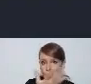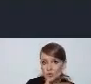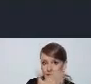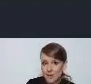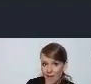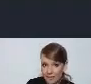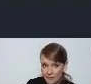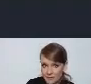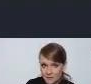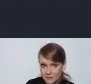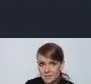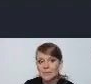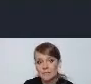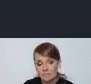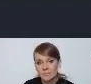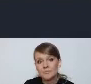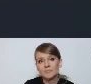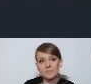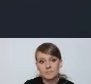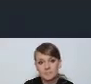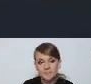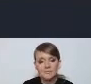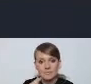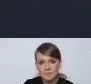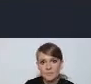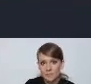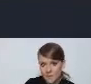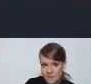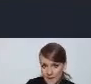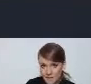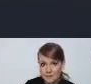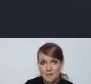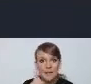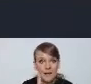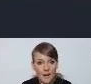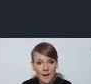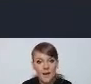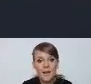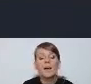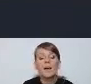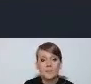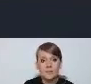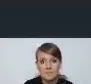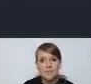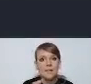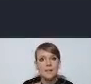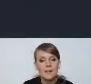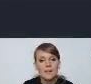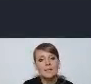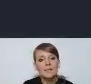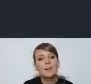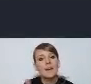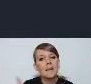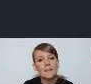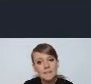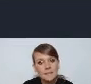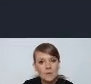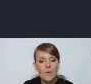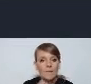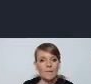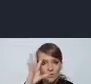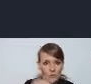przypadku finansowania prywatnego. Ale mimo tego transfer ryzyka, większe doświadczenie,